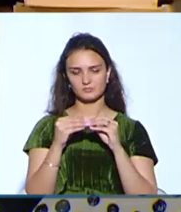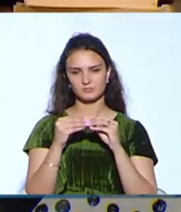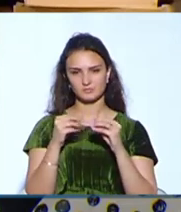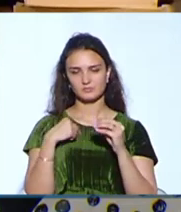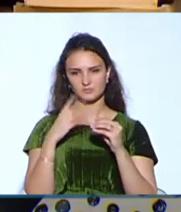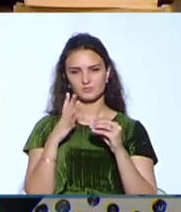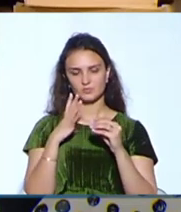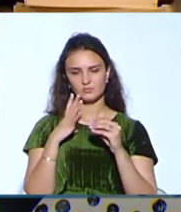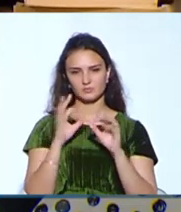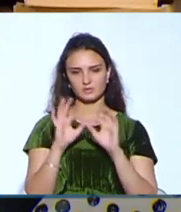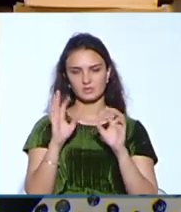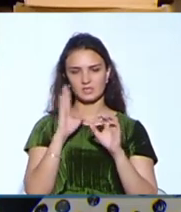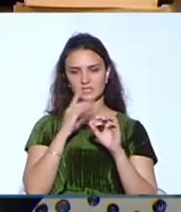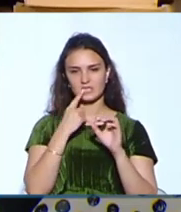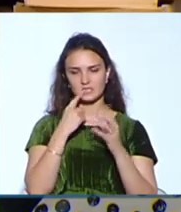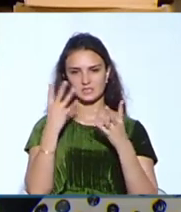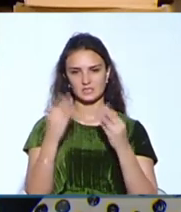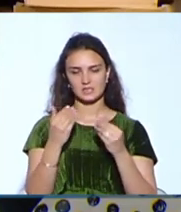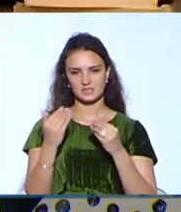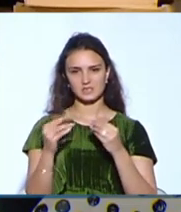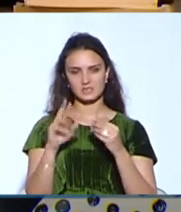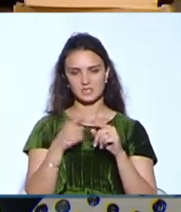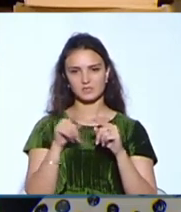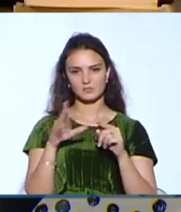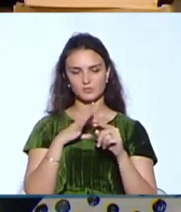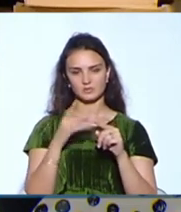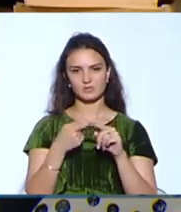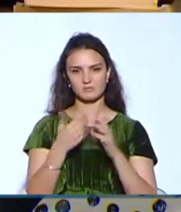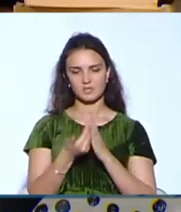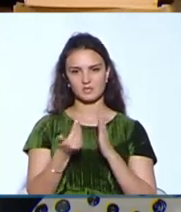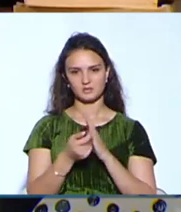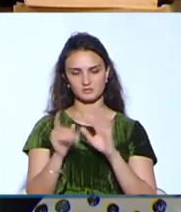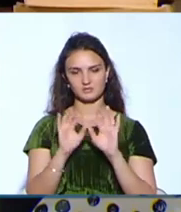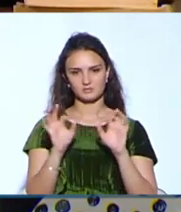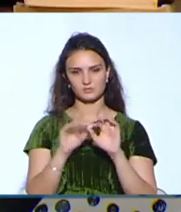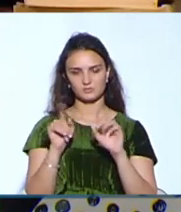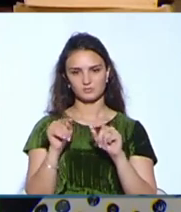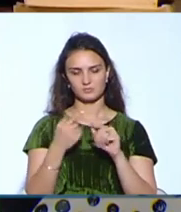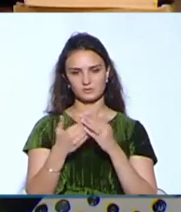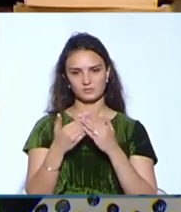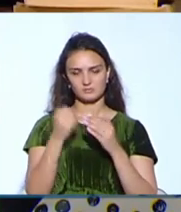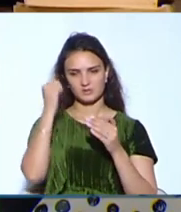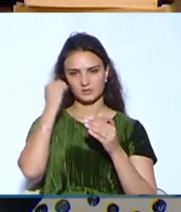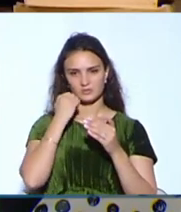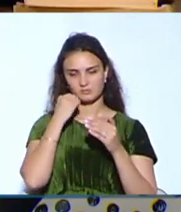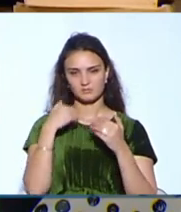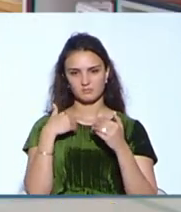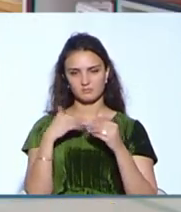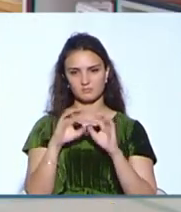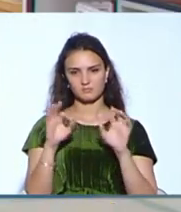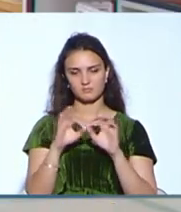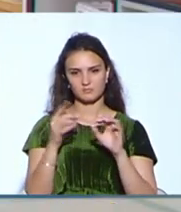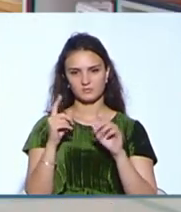მეც მქონდა მოხსენება დედაენის დღისას და იქ მქონდა ეს მაგალითიც მოყვანილი, რომ დაიშოთ მადლობა მოვიხადე,